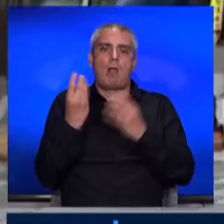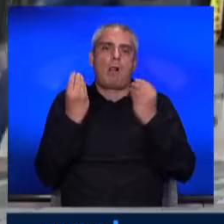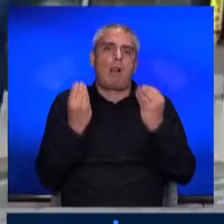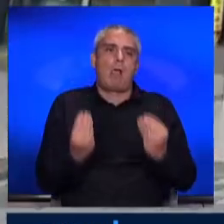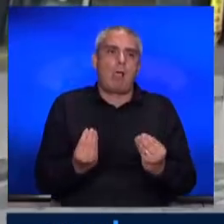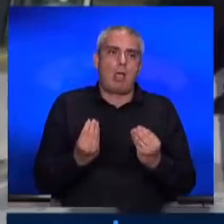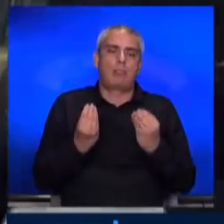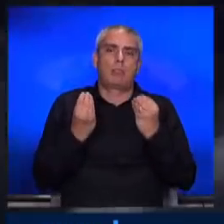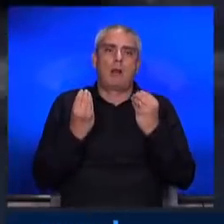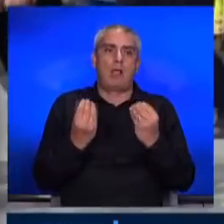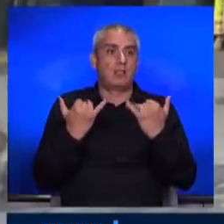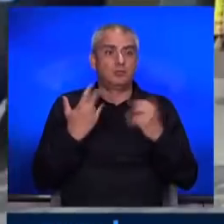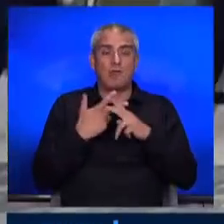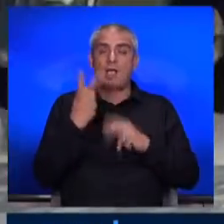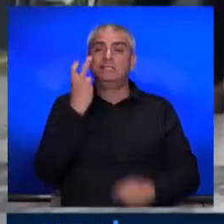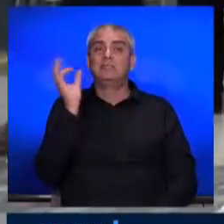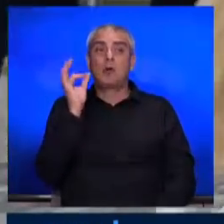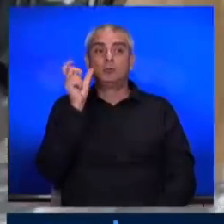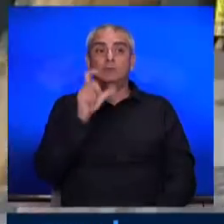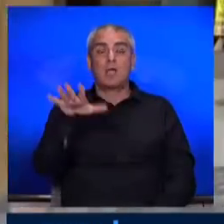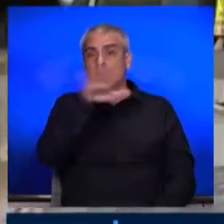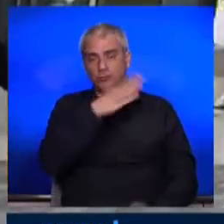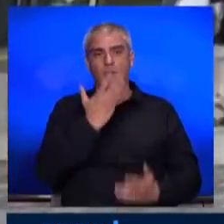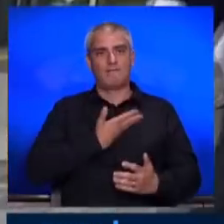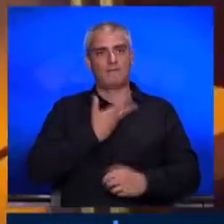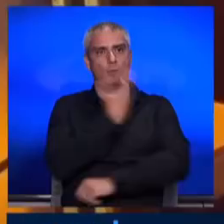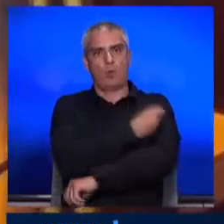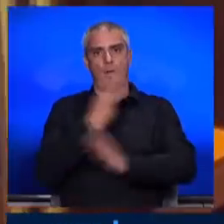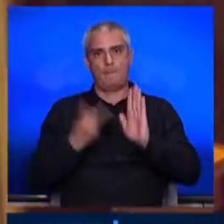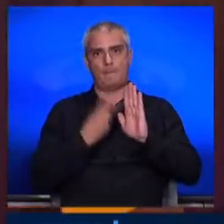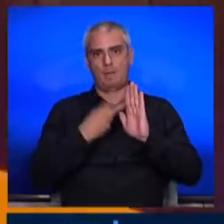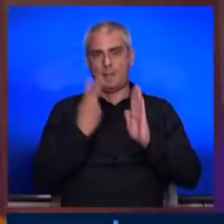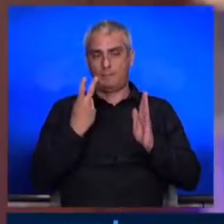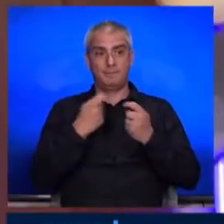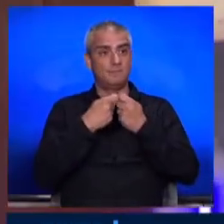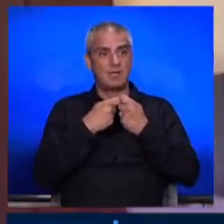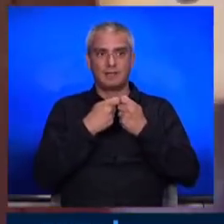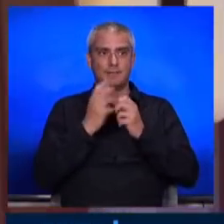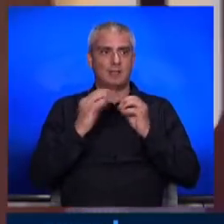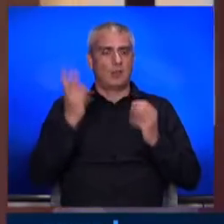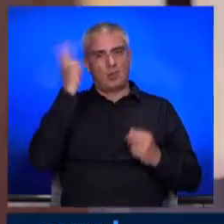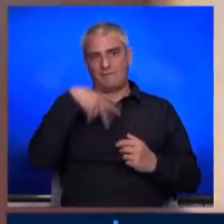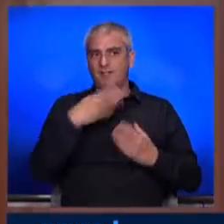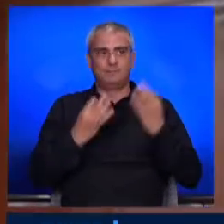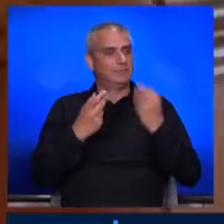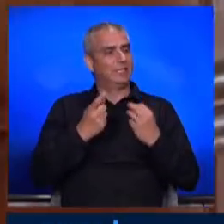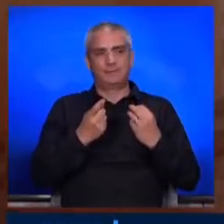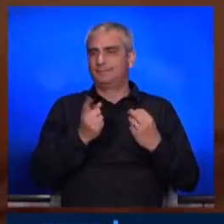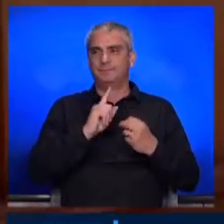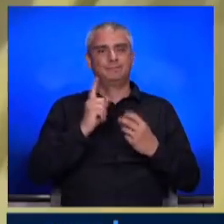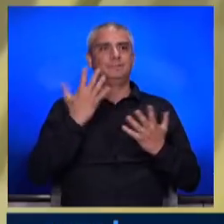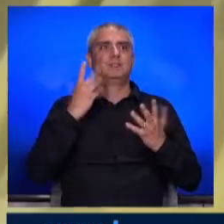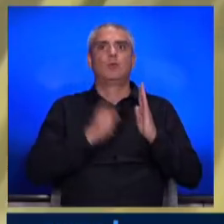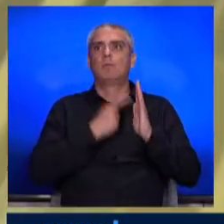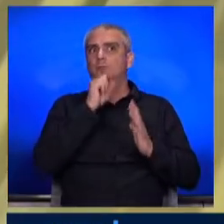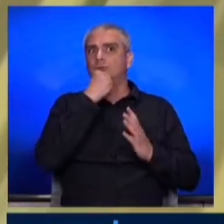באיטיות, כרגע רק כ-20% מהתושבים מחוסנים באופן מלא. המארגנים התחילו להפנים שהמשחקים האלה יהיו